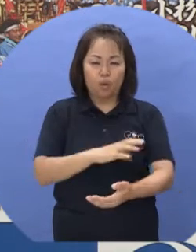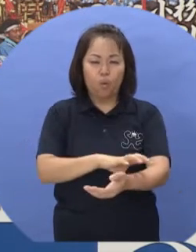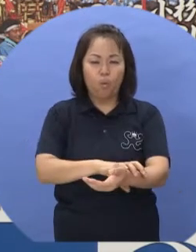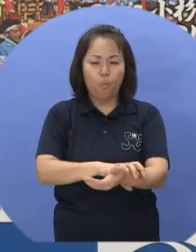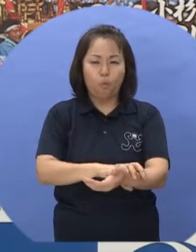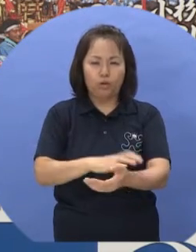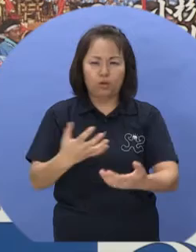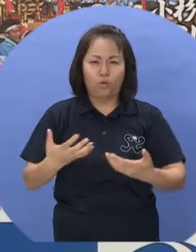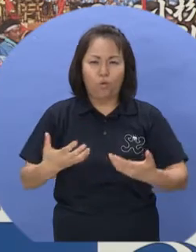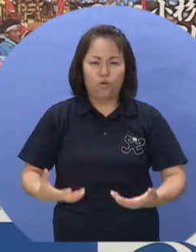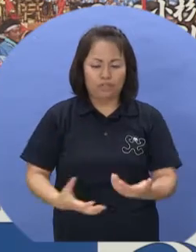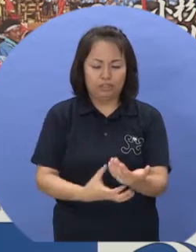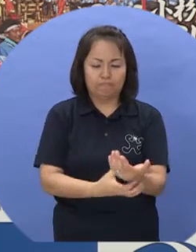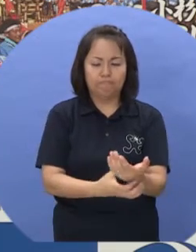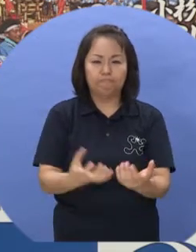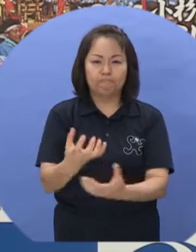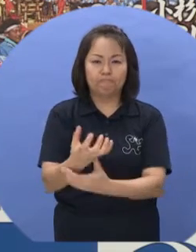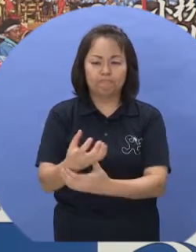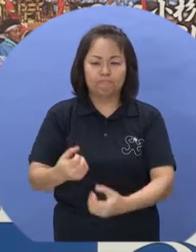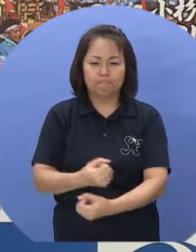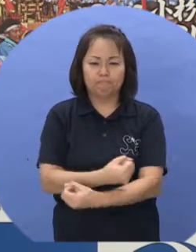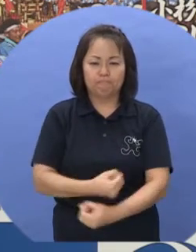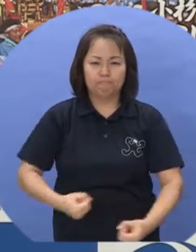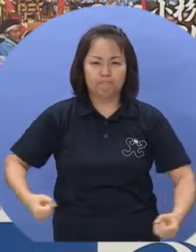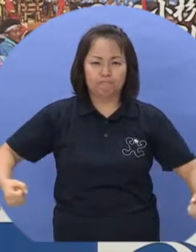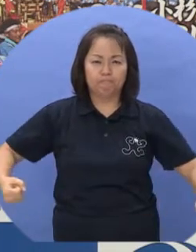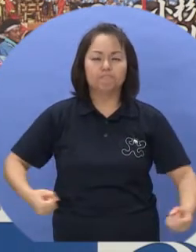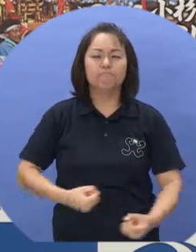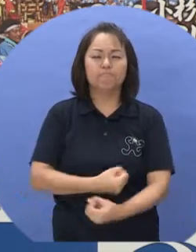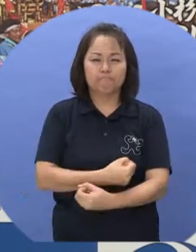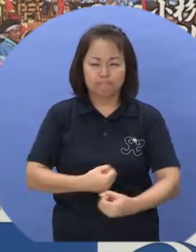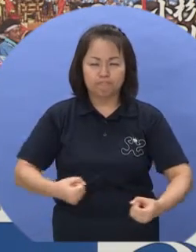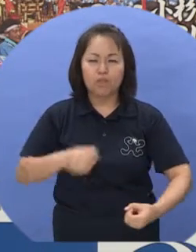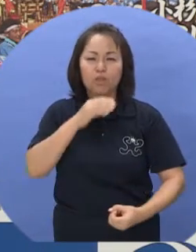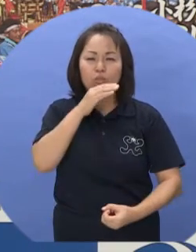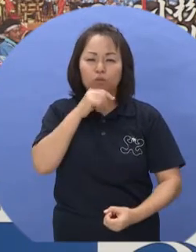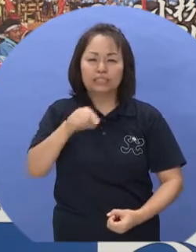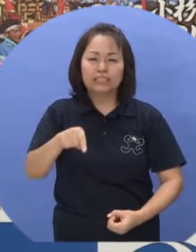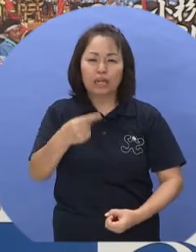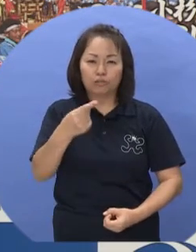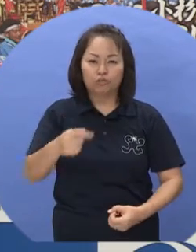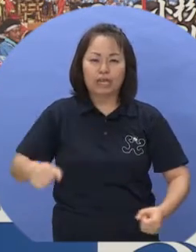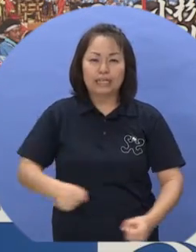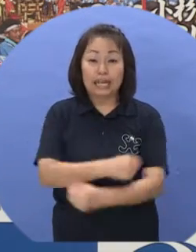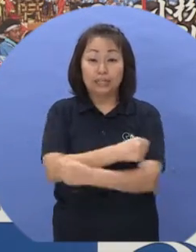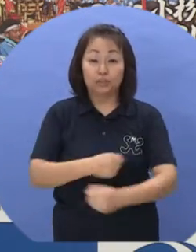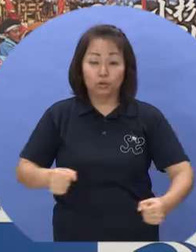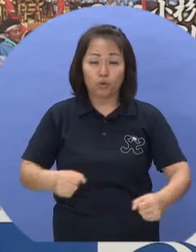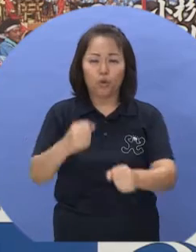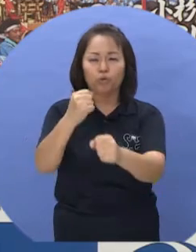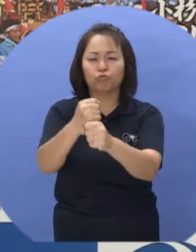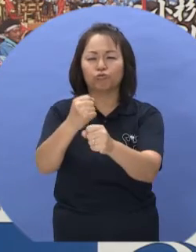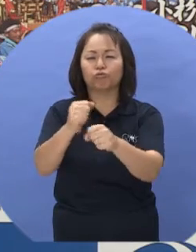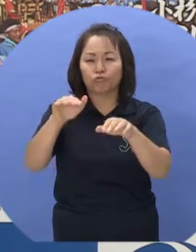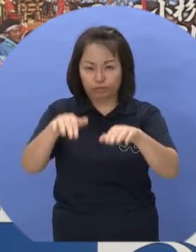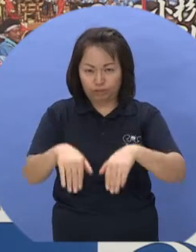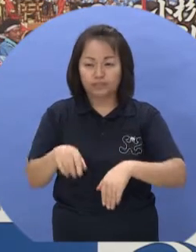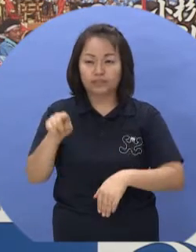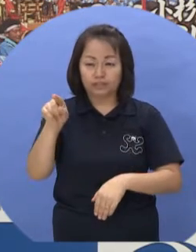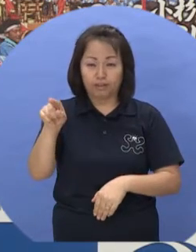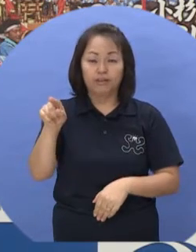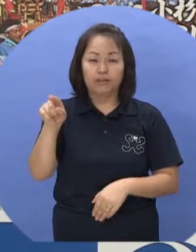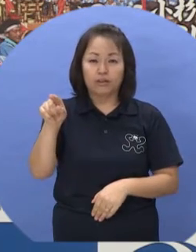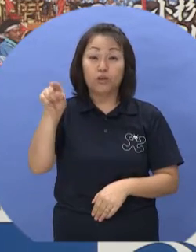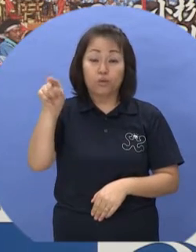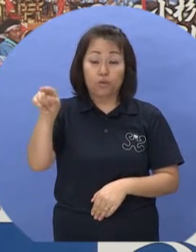筋力運動の体操、生き生き100歳体操というものを考案をされたわけであります。今回この